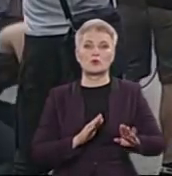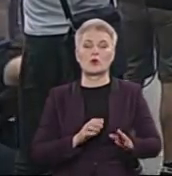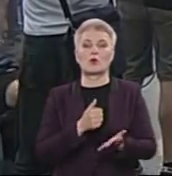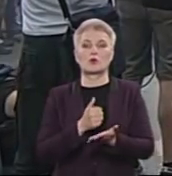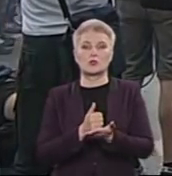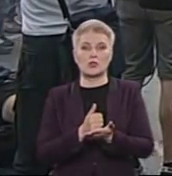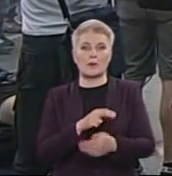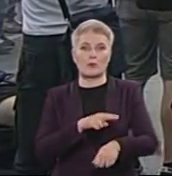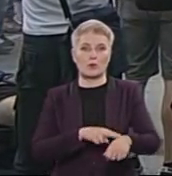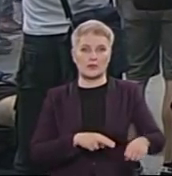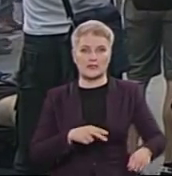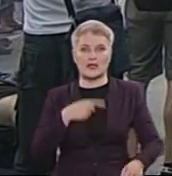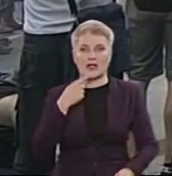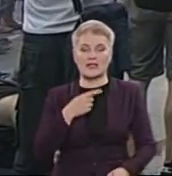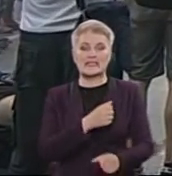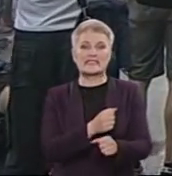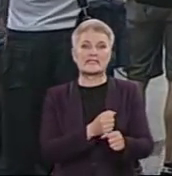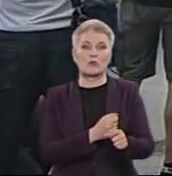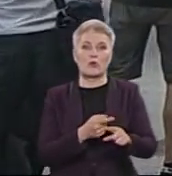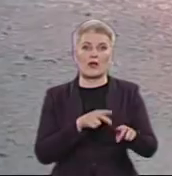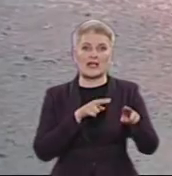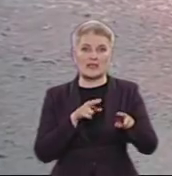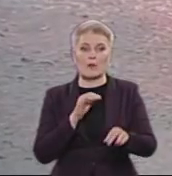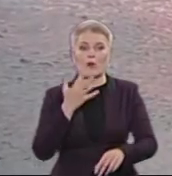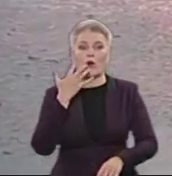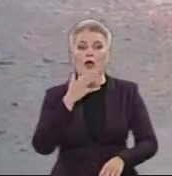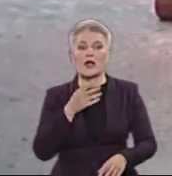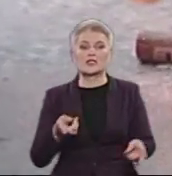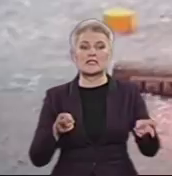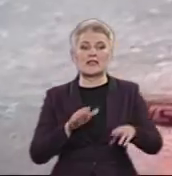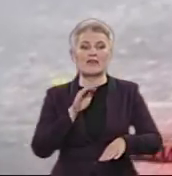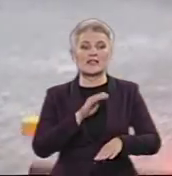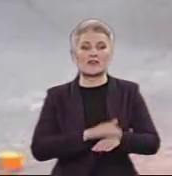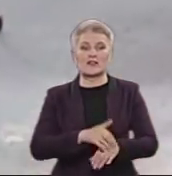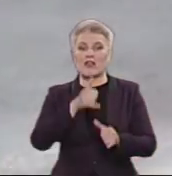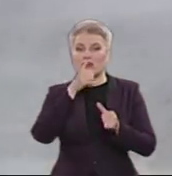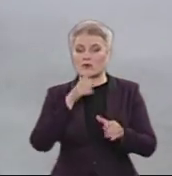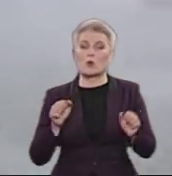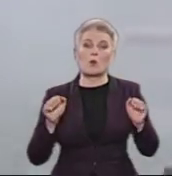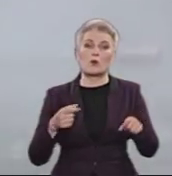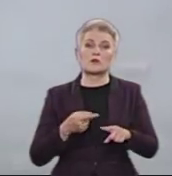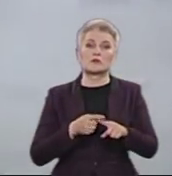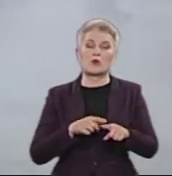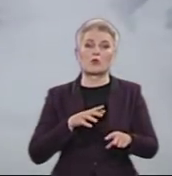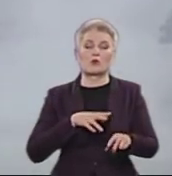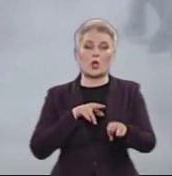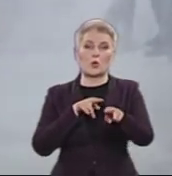Ніботов. Сказав, зброю, з якою стріляли по гарячих слідах, встановити не вдалося. Ймовірно, це була рушниця малого калібру.